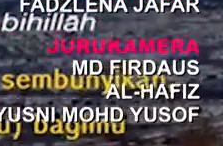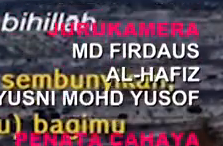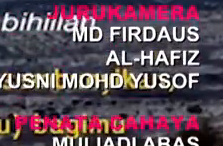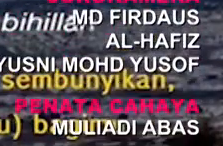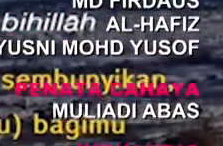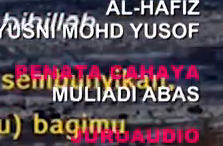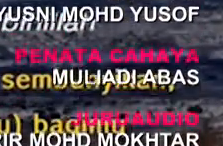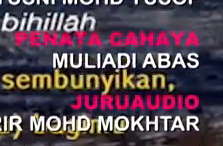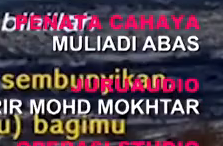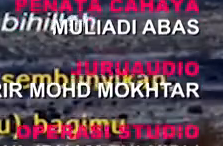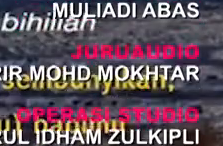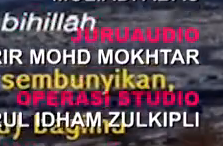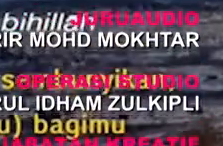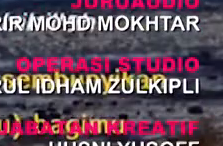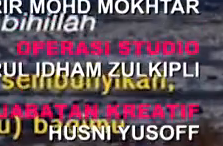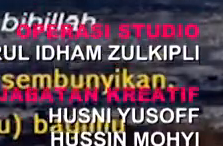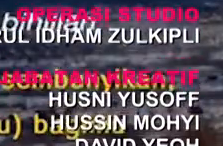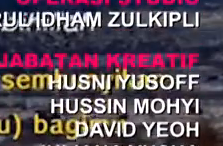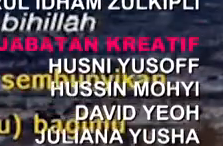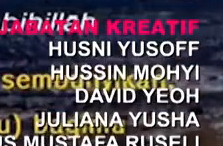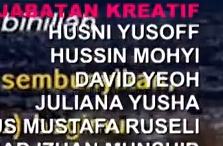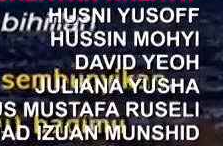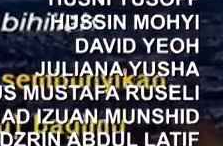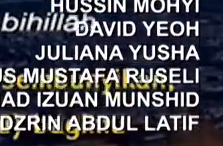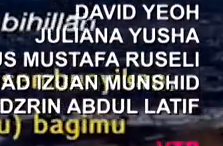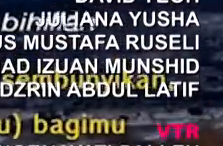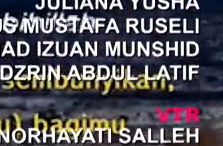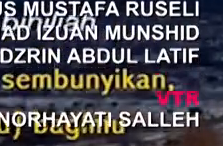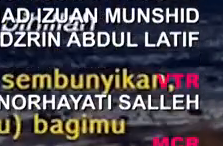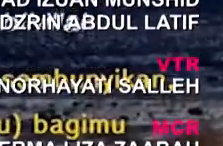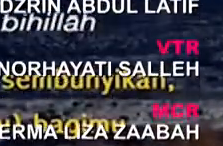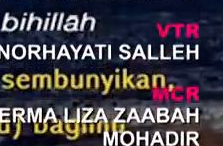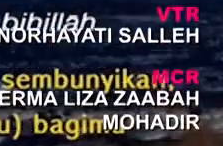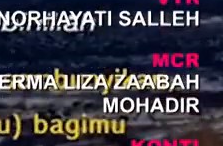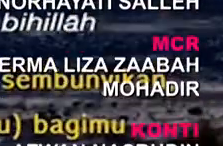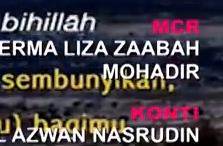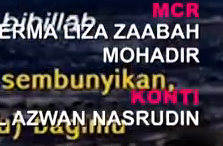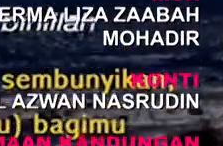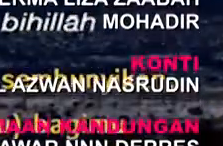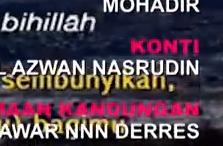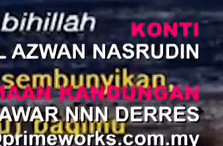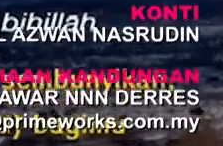fusikum mau tuh khosyi bingyi